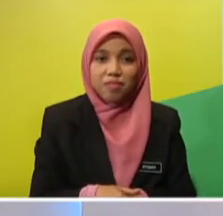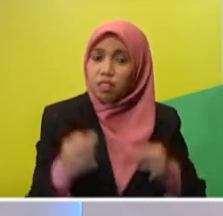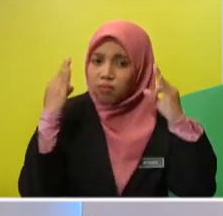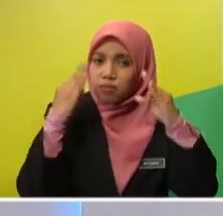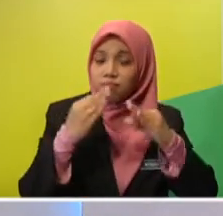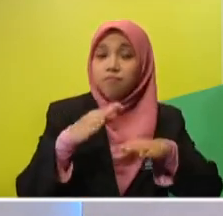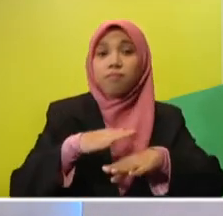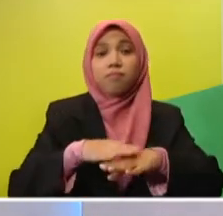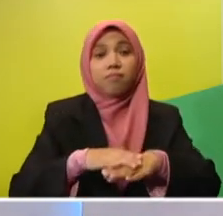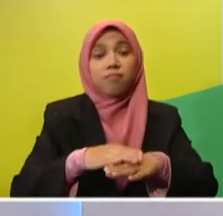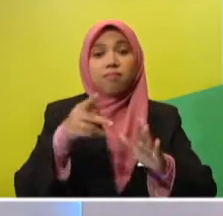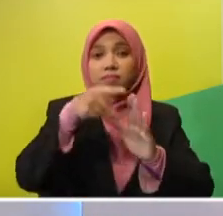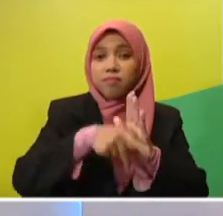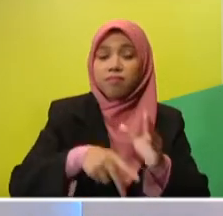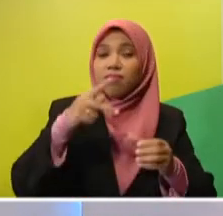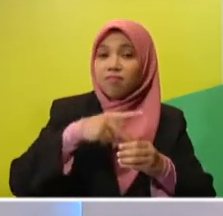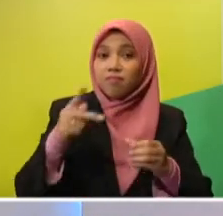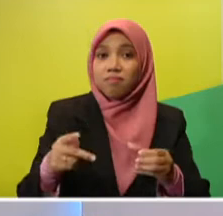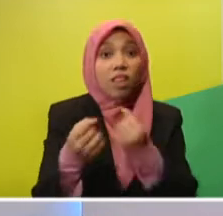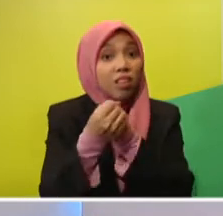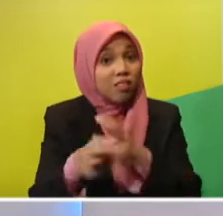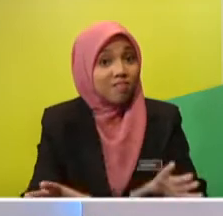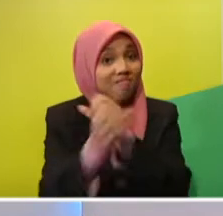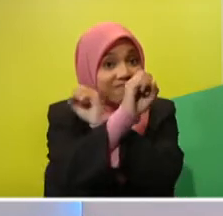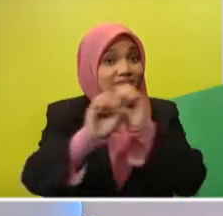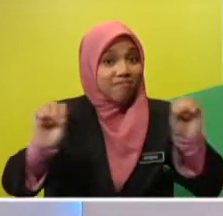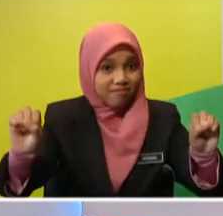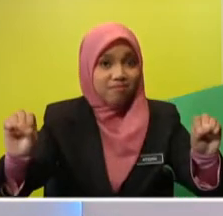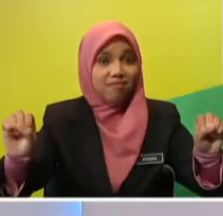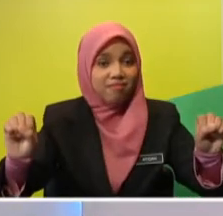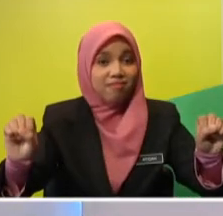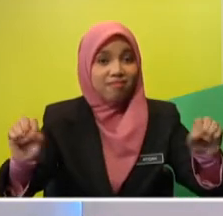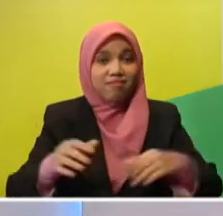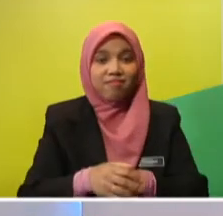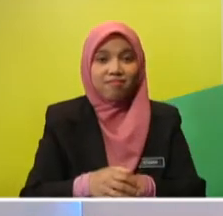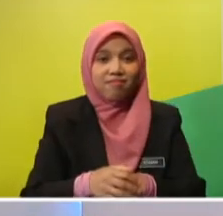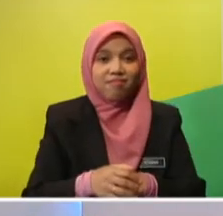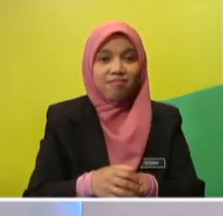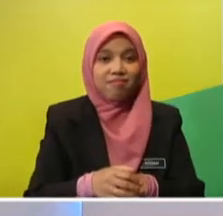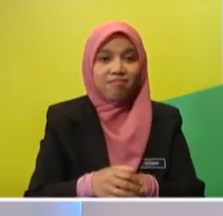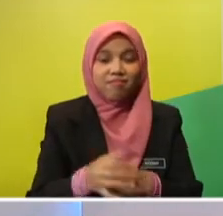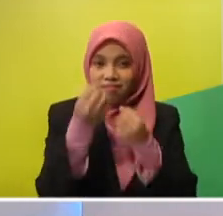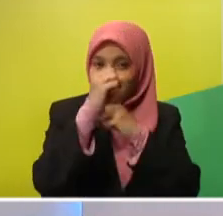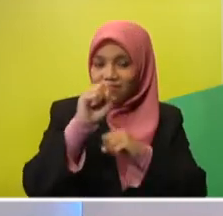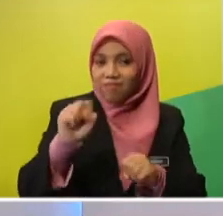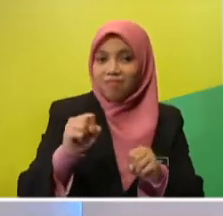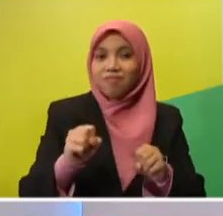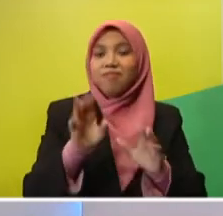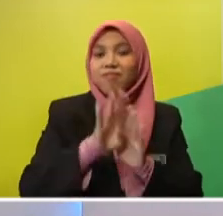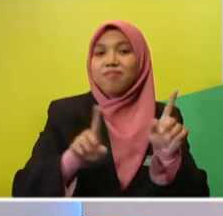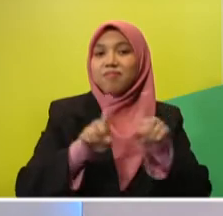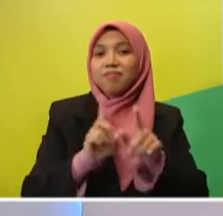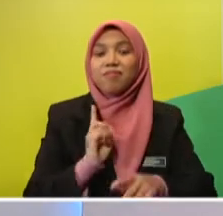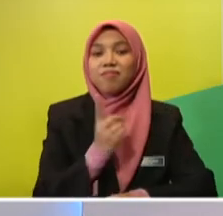kepada peratongkat. Dah bersedia ke murid-murid? Kalau dah bersedia, terus setia bersama kami dalam Bidik TV